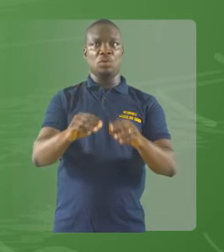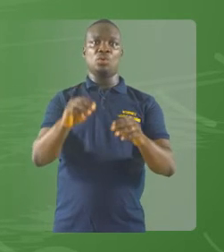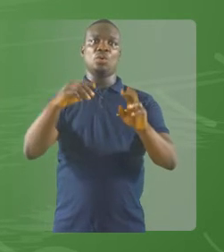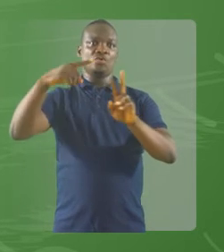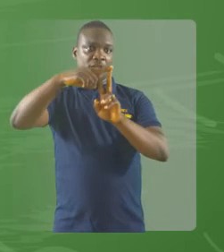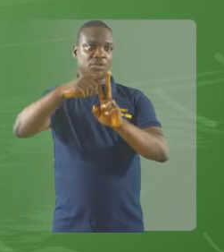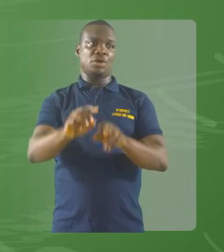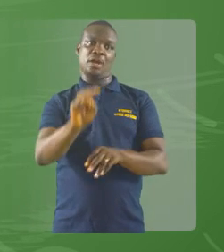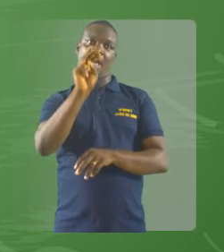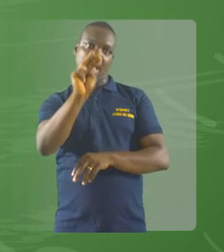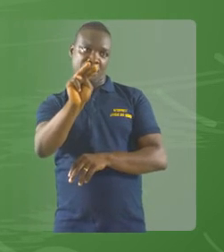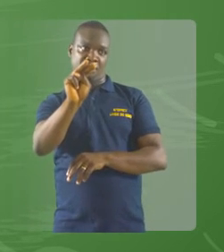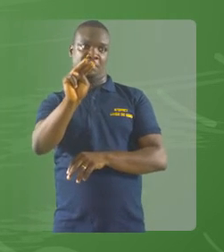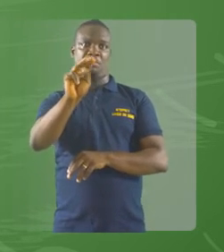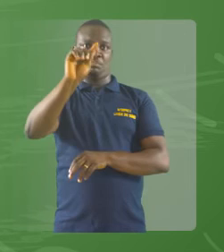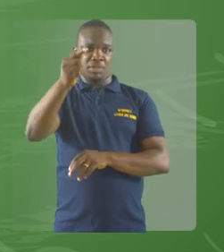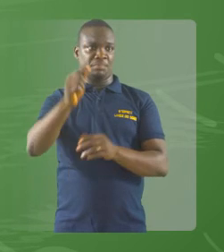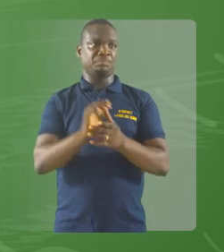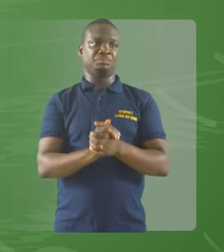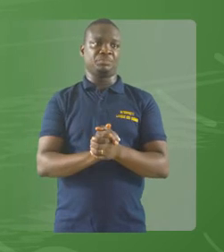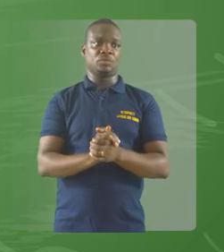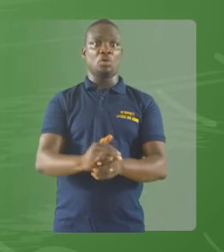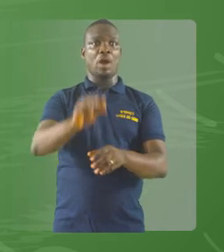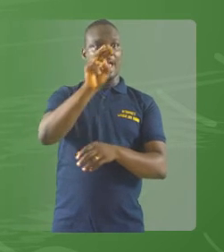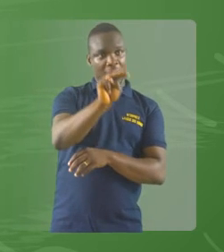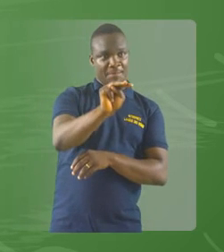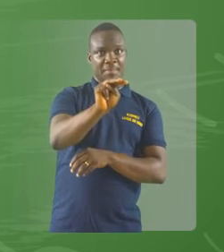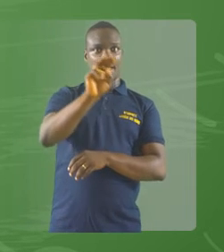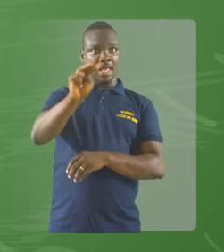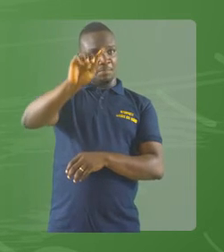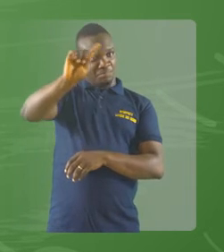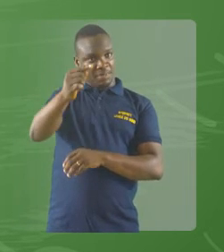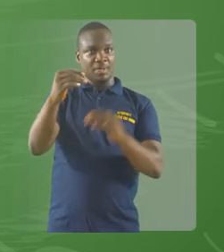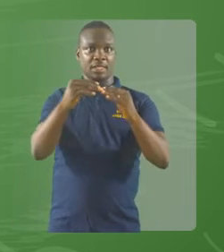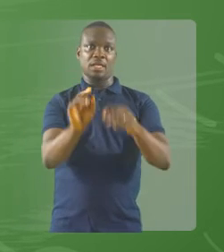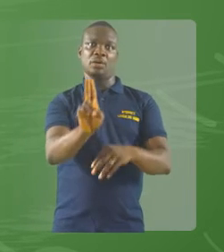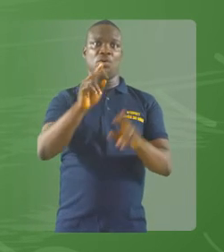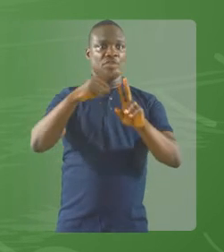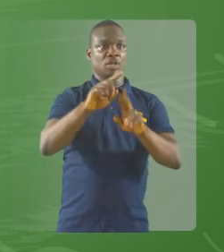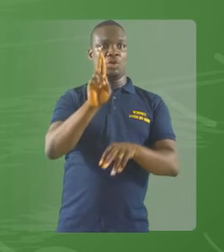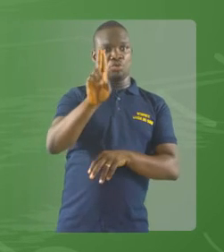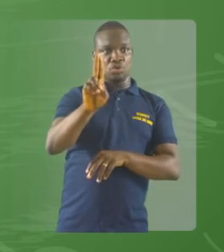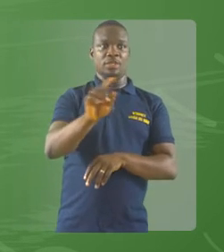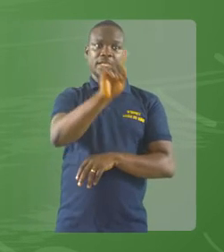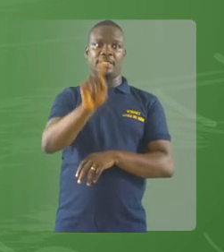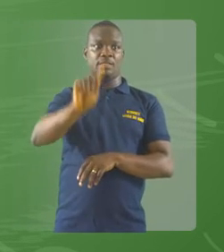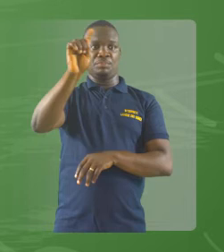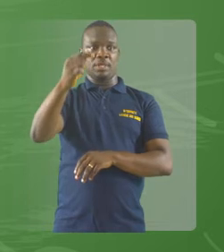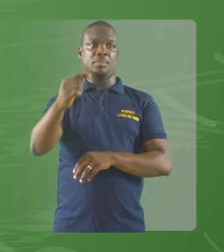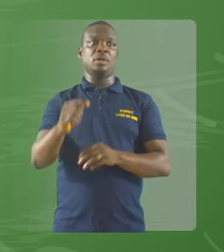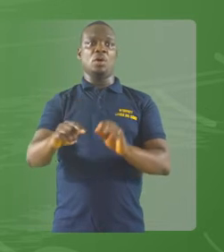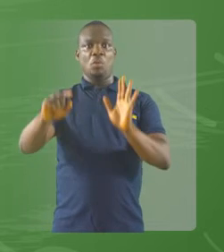Le vecteur M' est égal au vecteur U. L'affixe du vecteur M', c'est Z' moins Z.